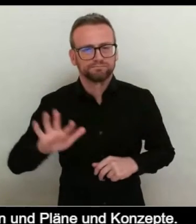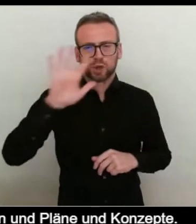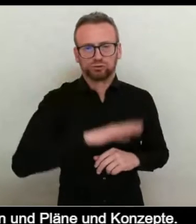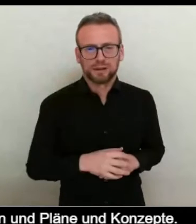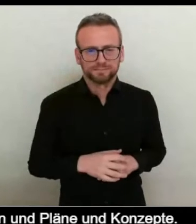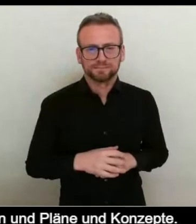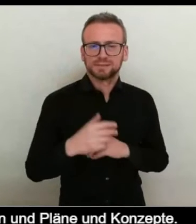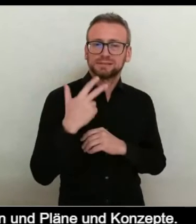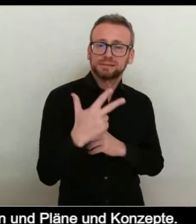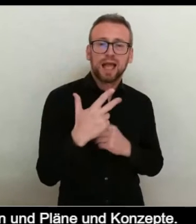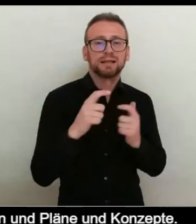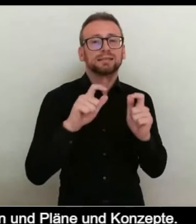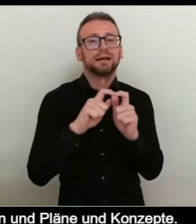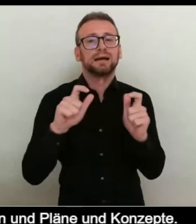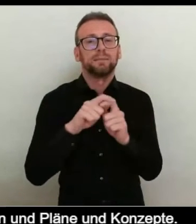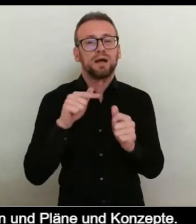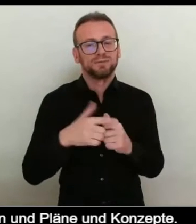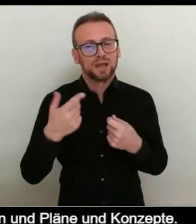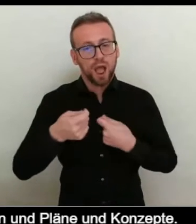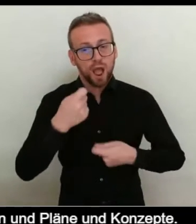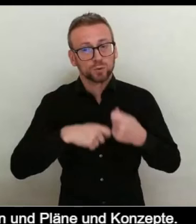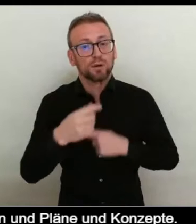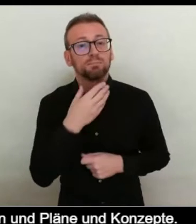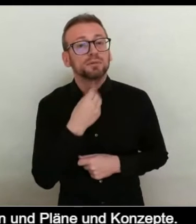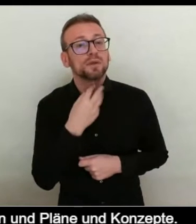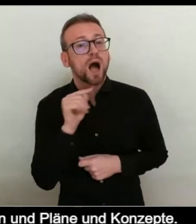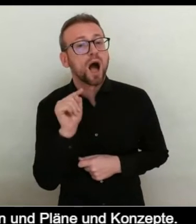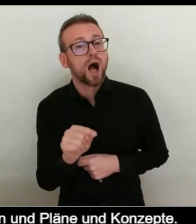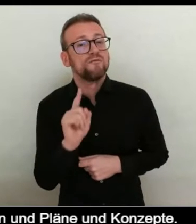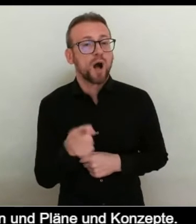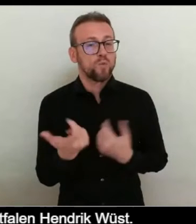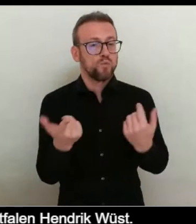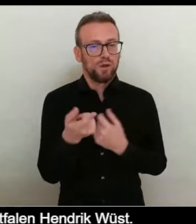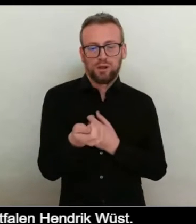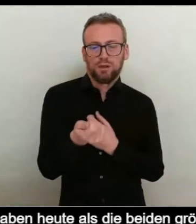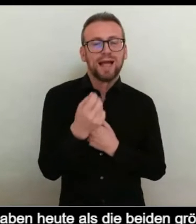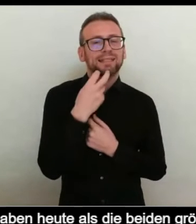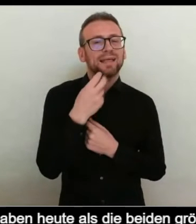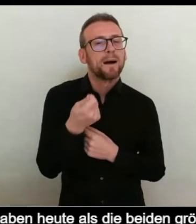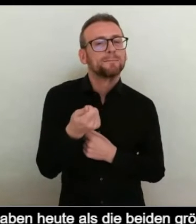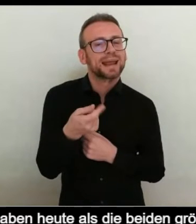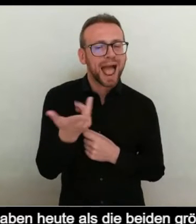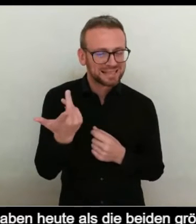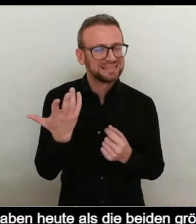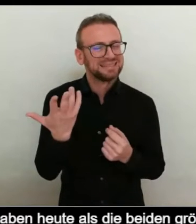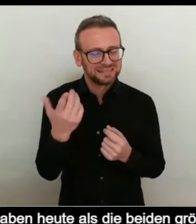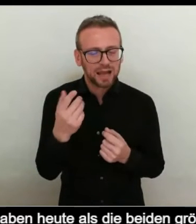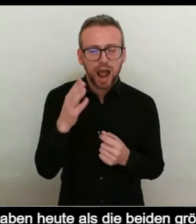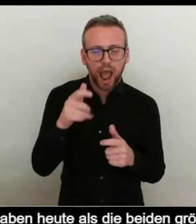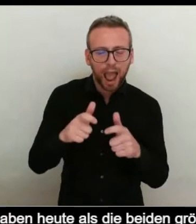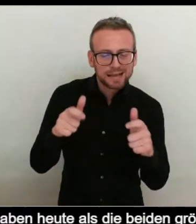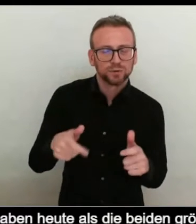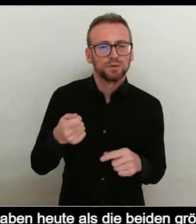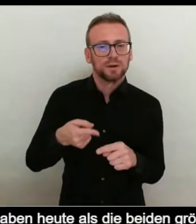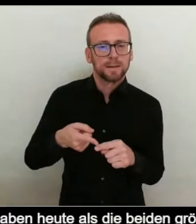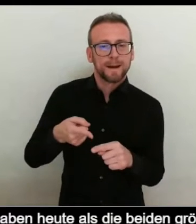Wir haben in den letzten Wochen und Monaten einen enormen Preisanstieg bei den Energiepreisen gesehen. Innerhalb eines Jahres haben sich die